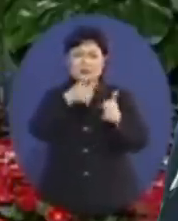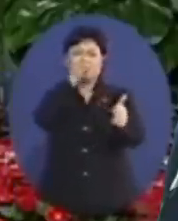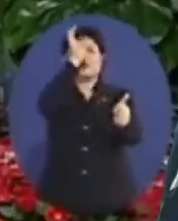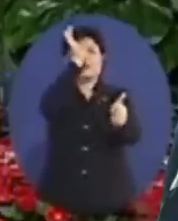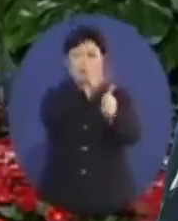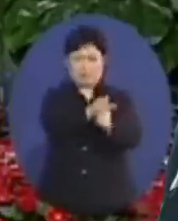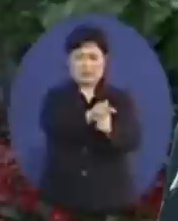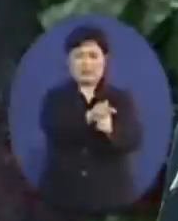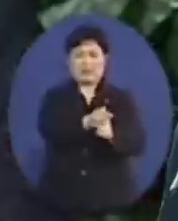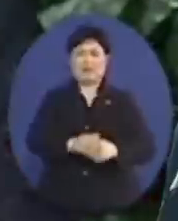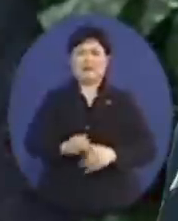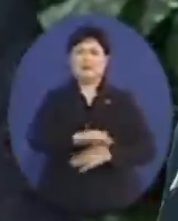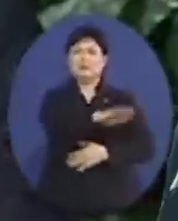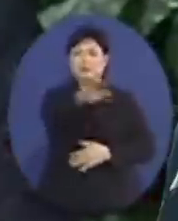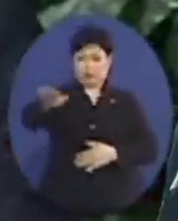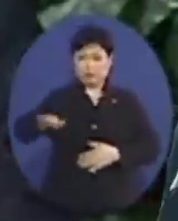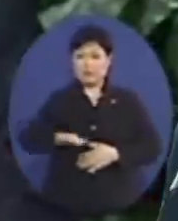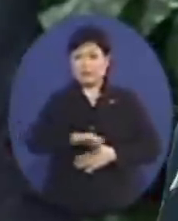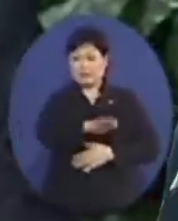우리